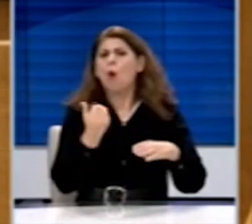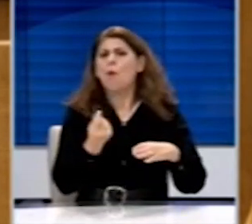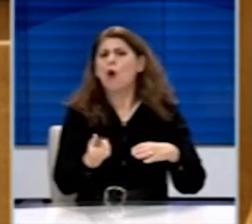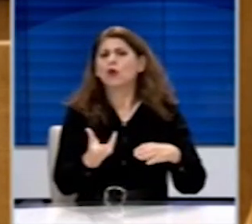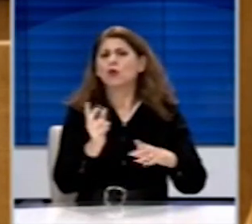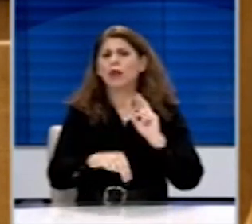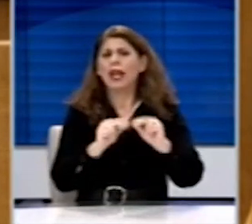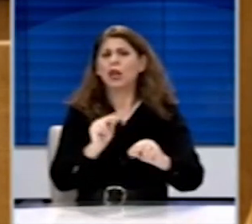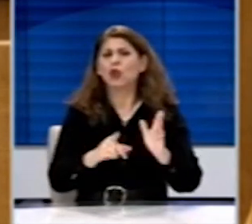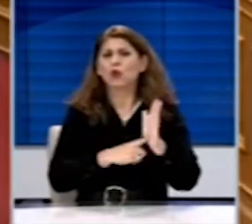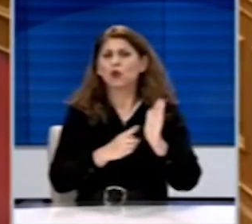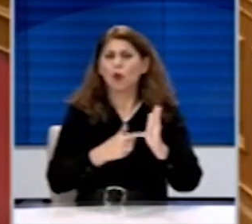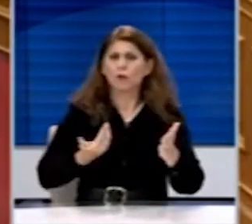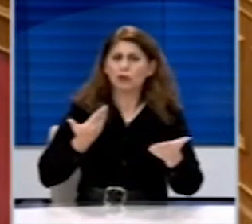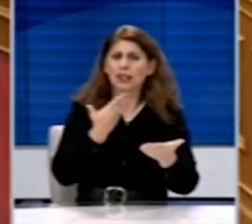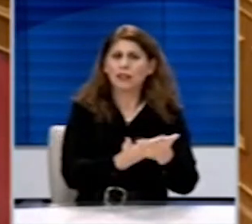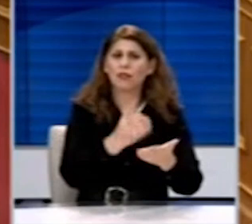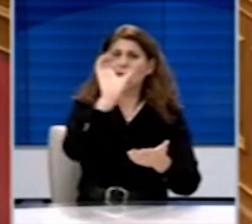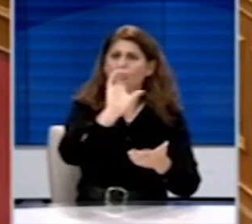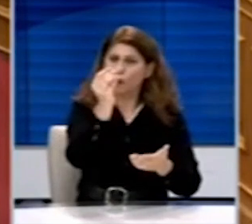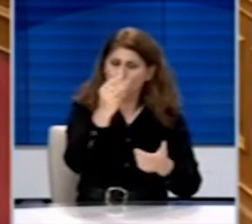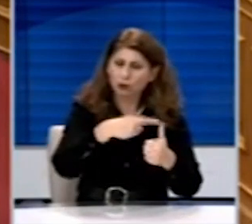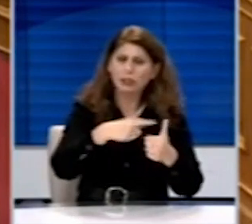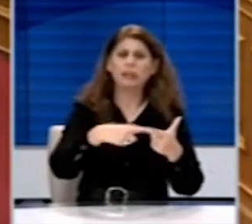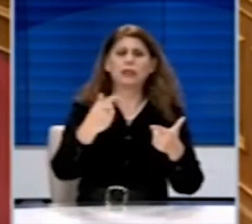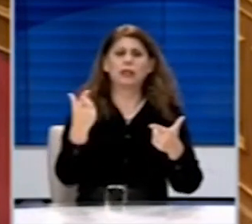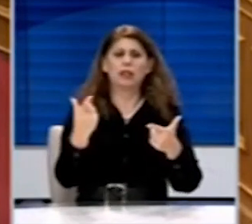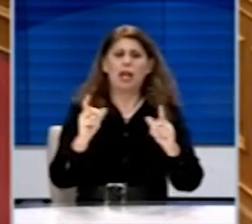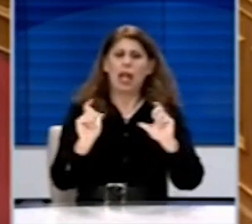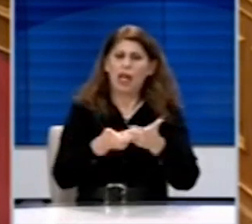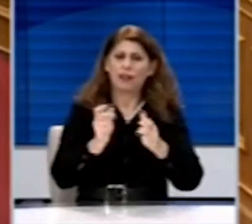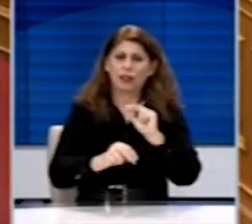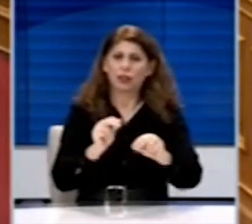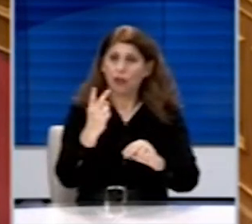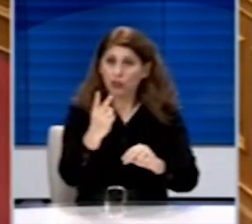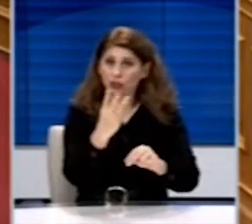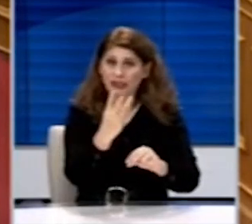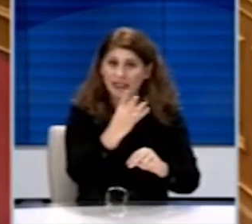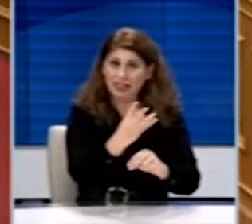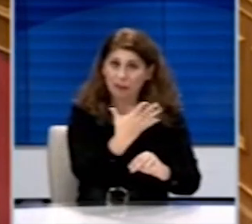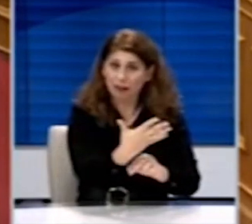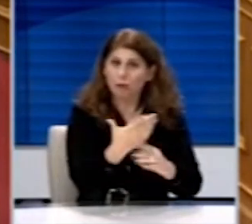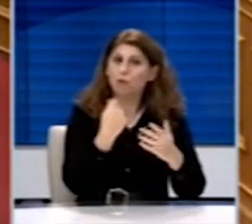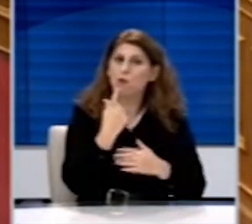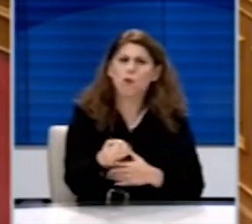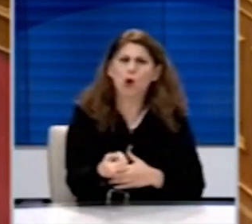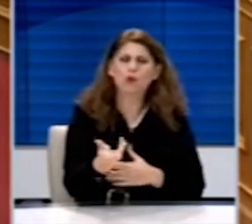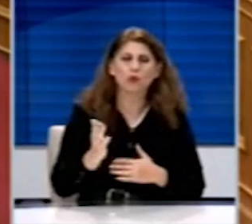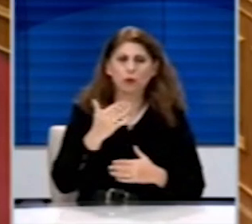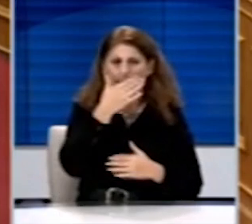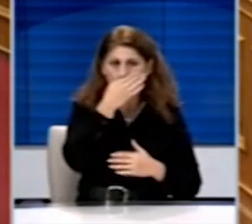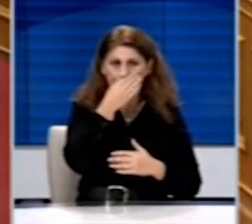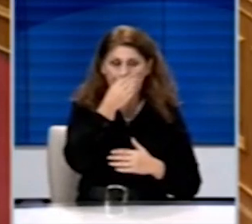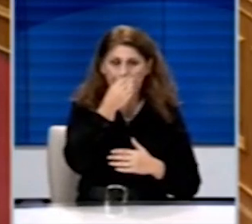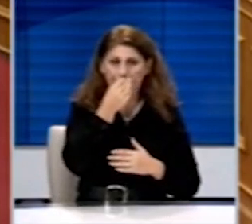τώρα? Νόμους για την Ευρωβουλή, εκλογικούς, για τις εθνικές εκλογές. 2, 3, 4, 5, πόσους?